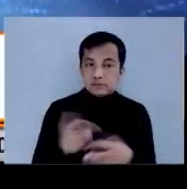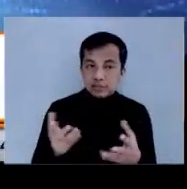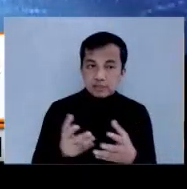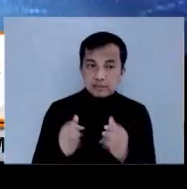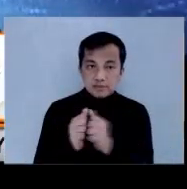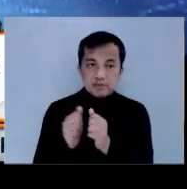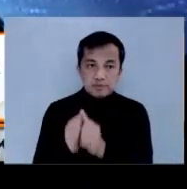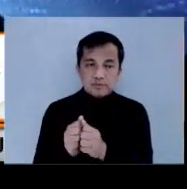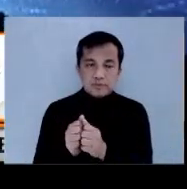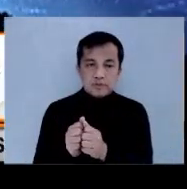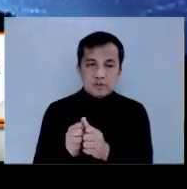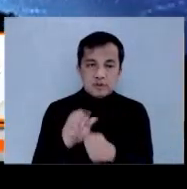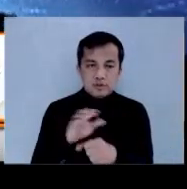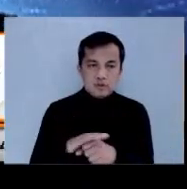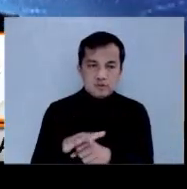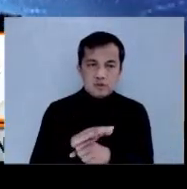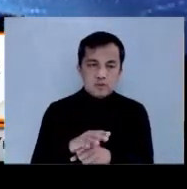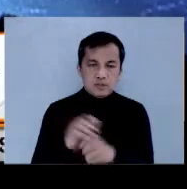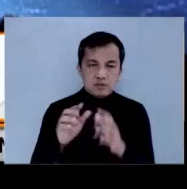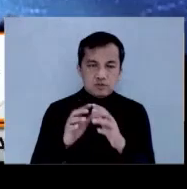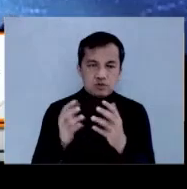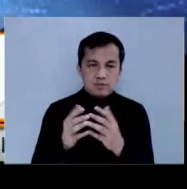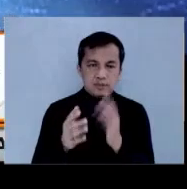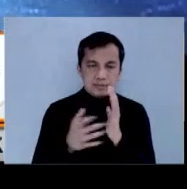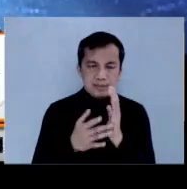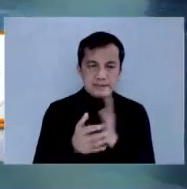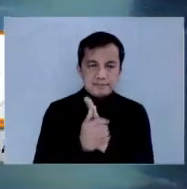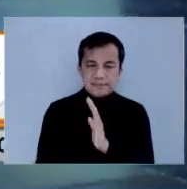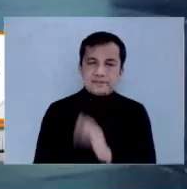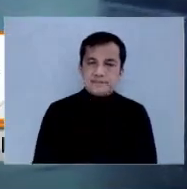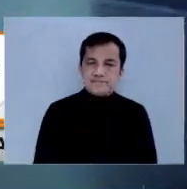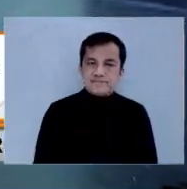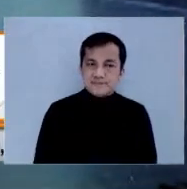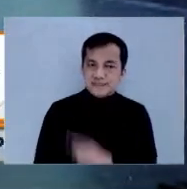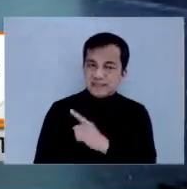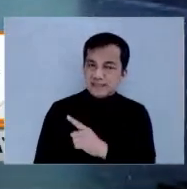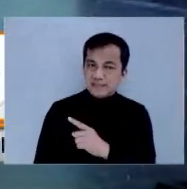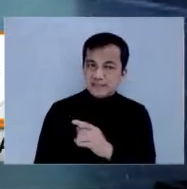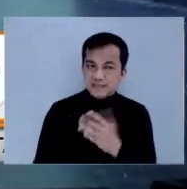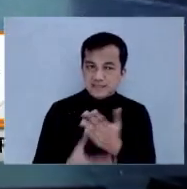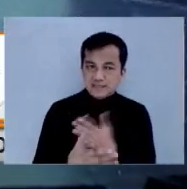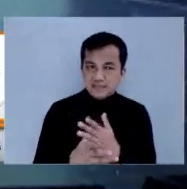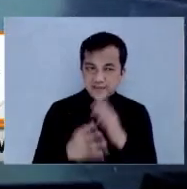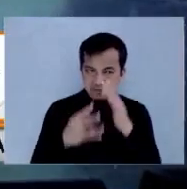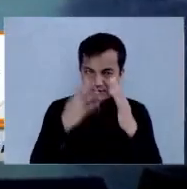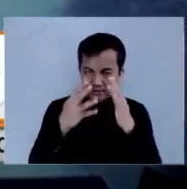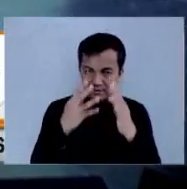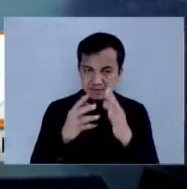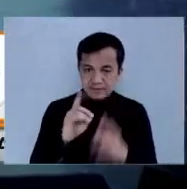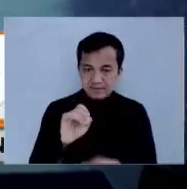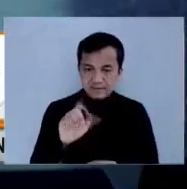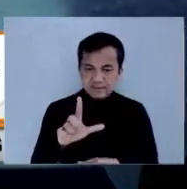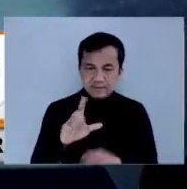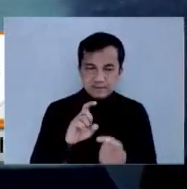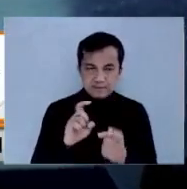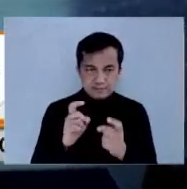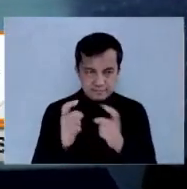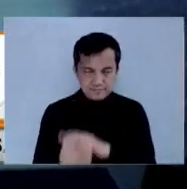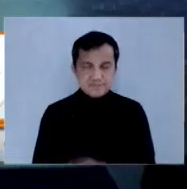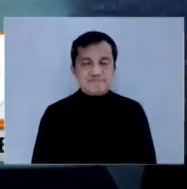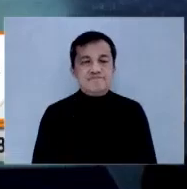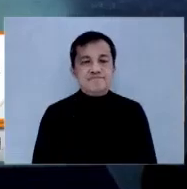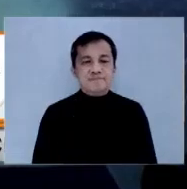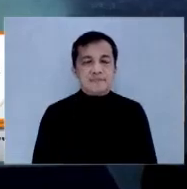nagsama-sama mga local at global tech expert. Dito binabahagi ang kanilang innovation at digital transformation. Isa sa